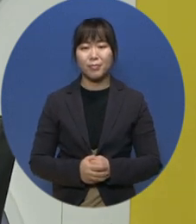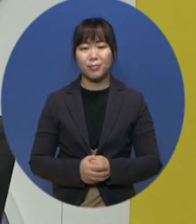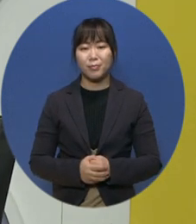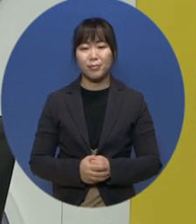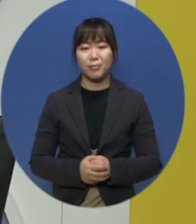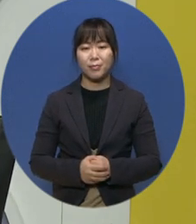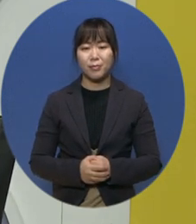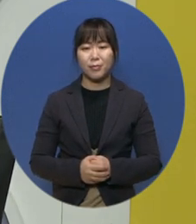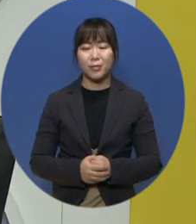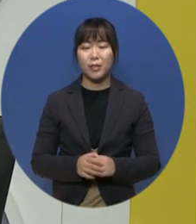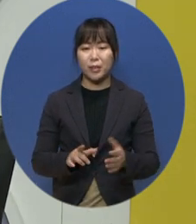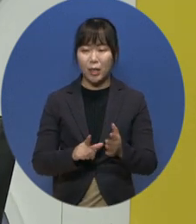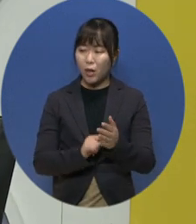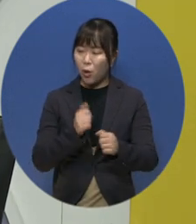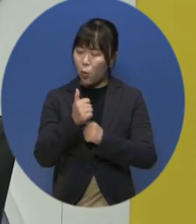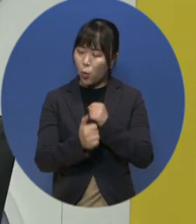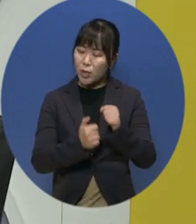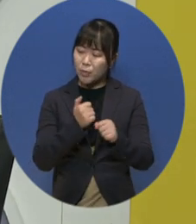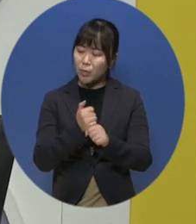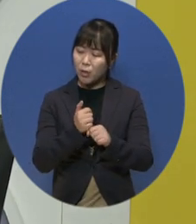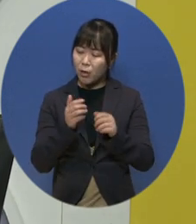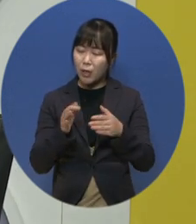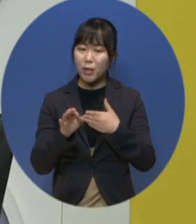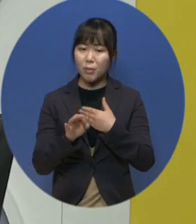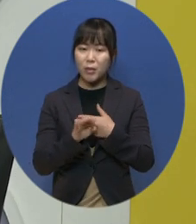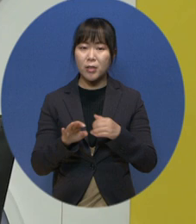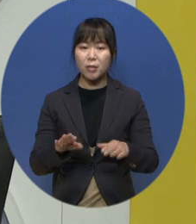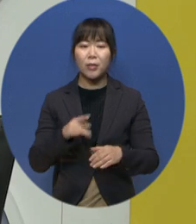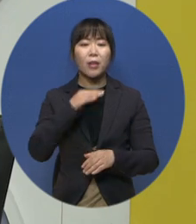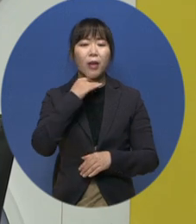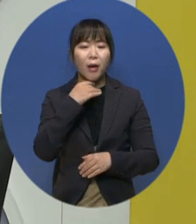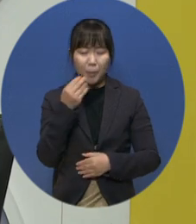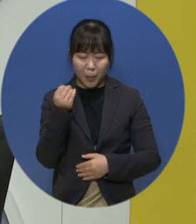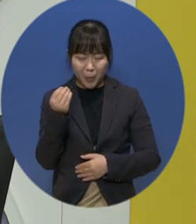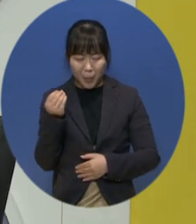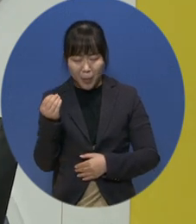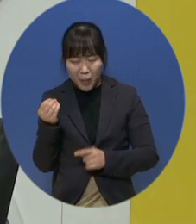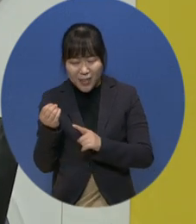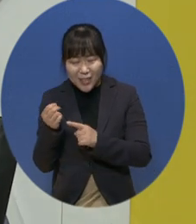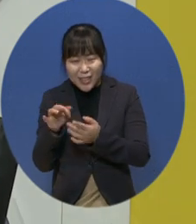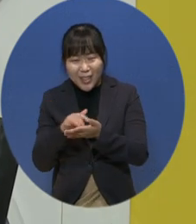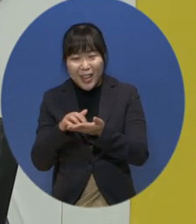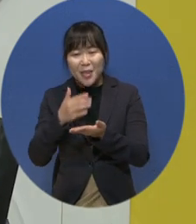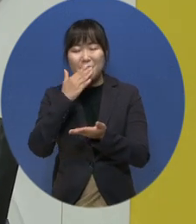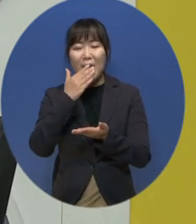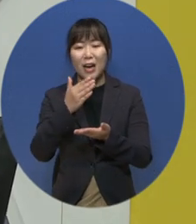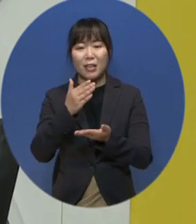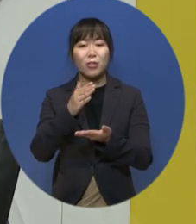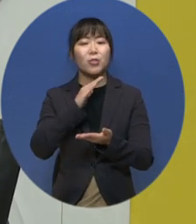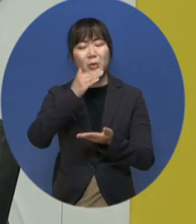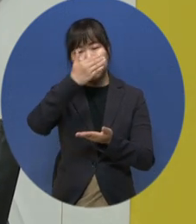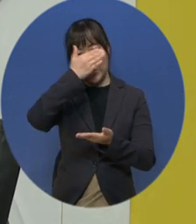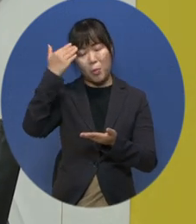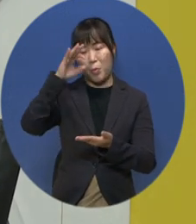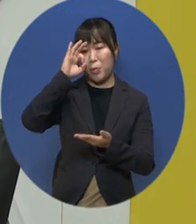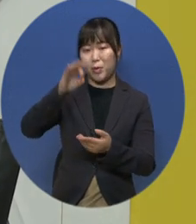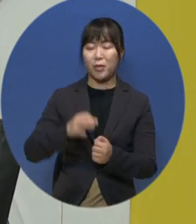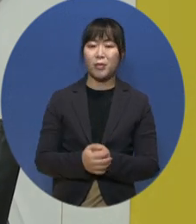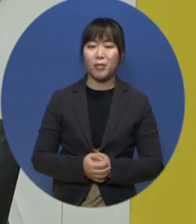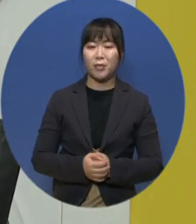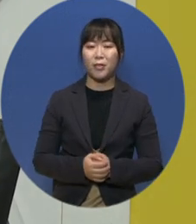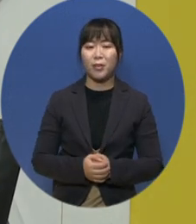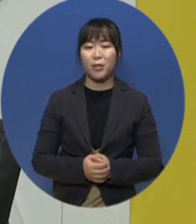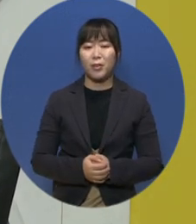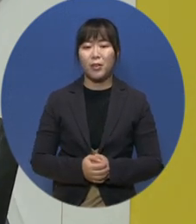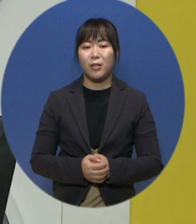50년을 하셨으면요. 얼추 따져도 이렇게 연세가 나오는데 아, 굉장히 젊어 보이세요.